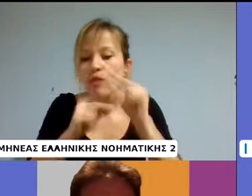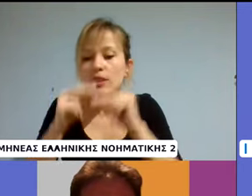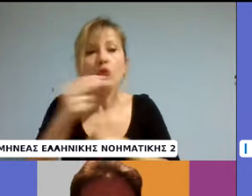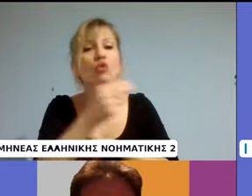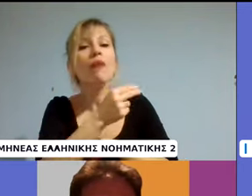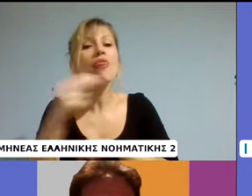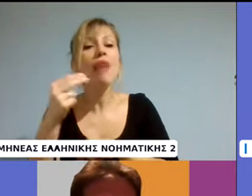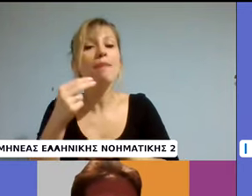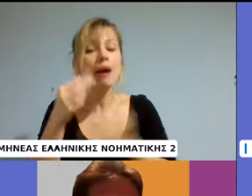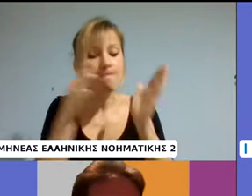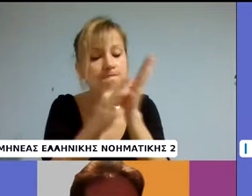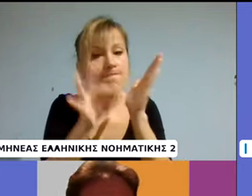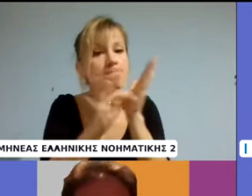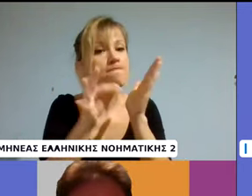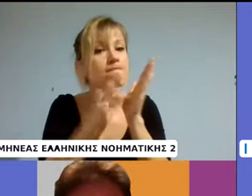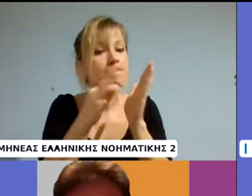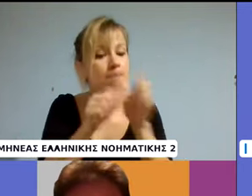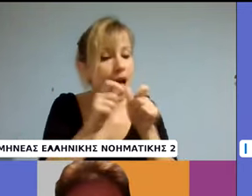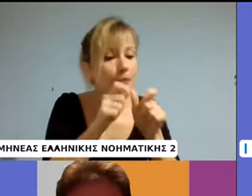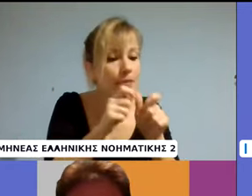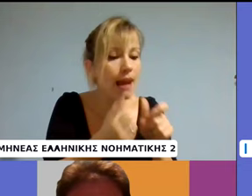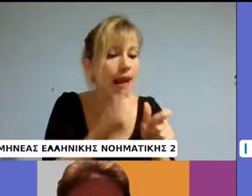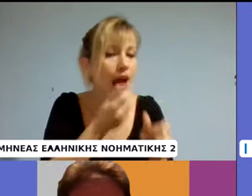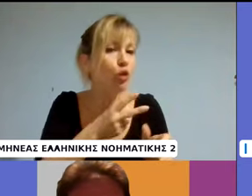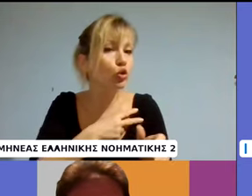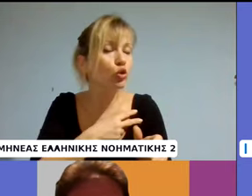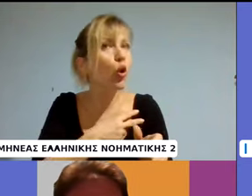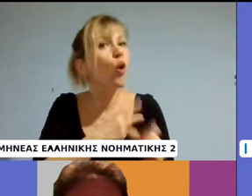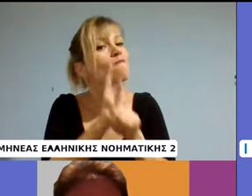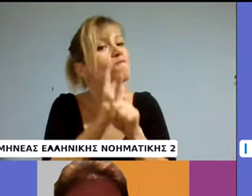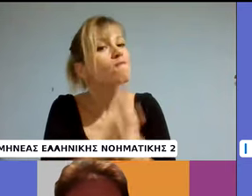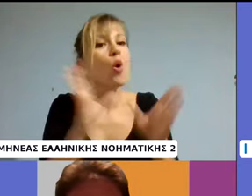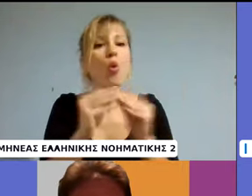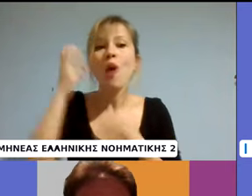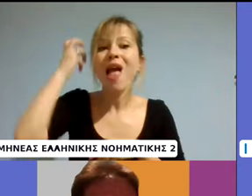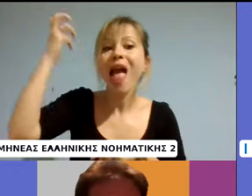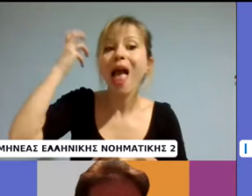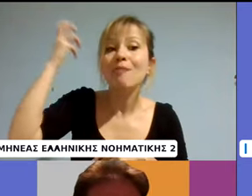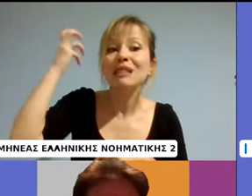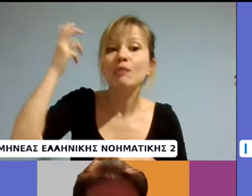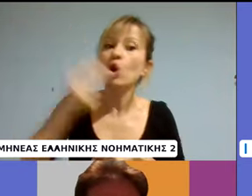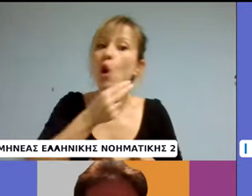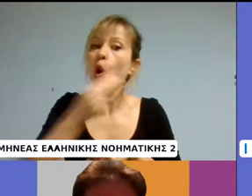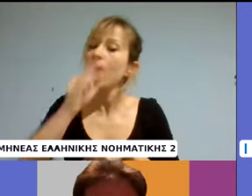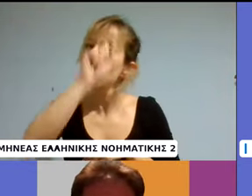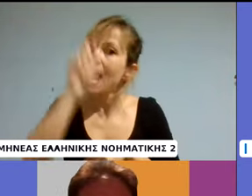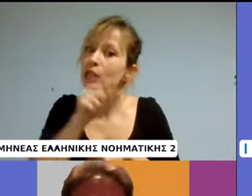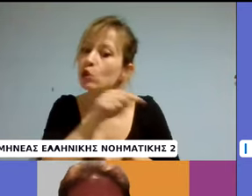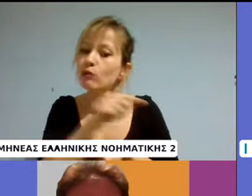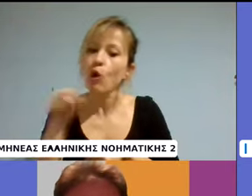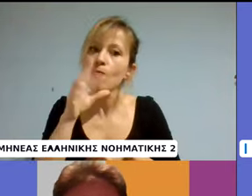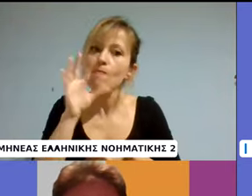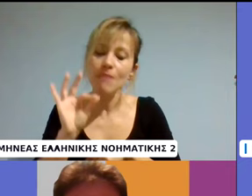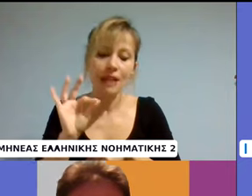οποία έχει ένα χαρακτήρα περισσότερο επιστημονικό. Εκεί ναι, πώς να πεις, και μάλιστα αυτό πολλές φορές συνοδεύει και τη μετάφραση, δηλαδή μετάφραση